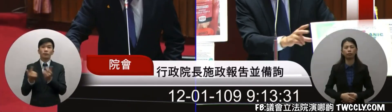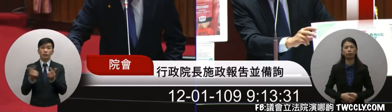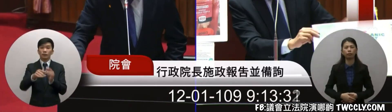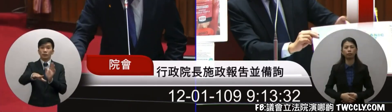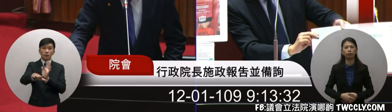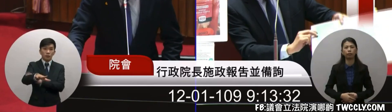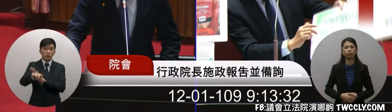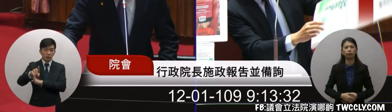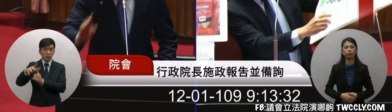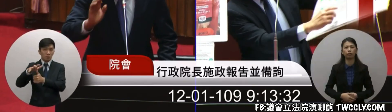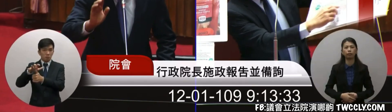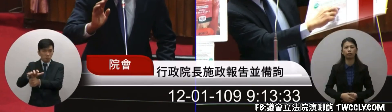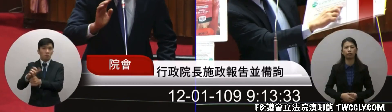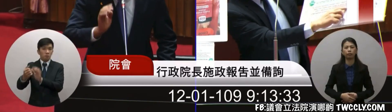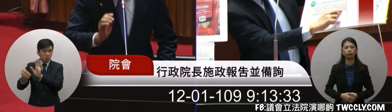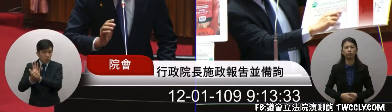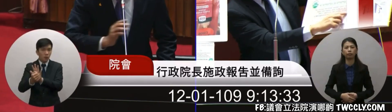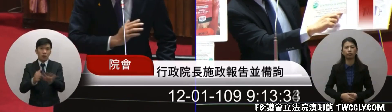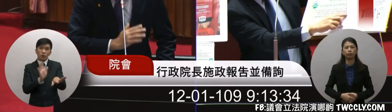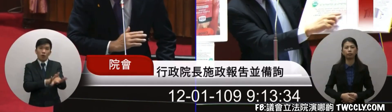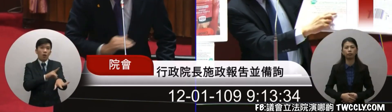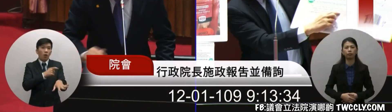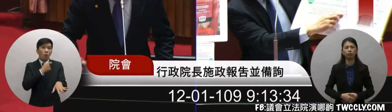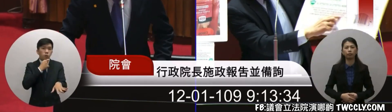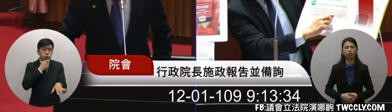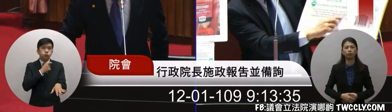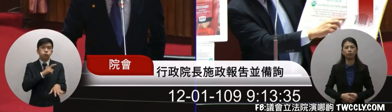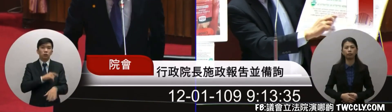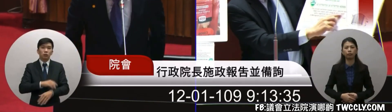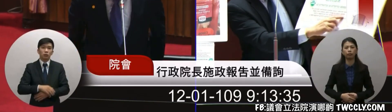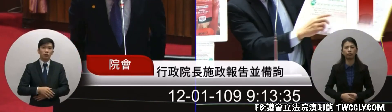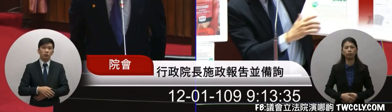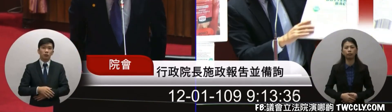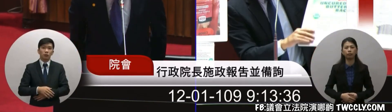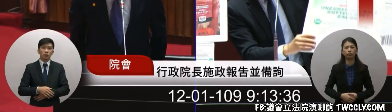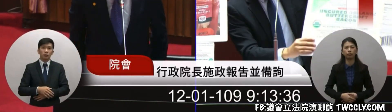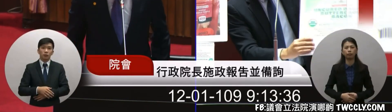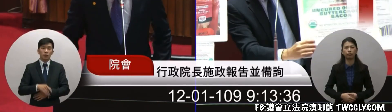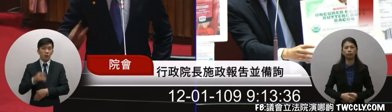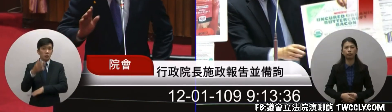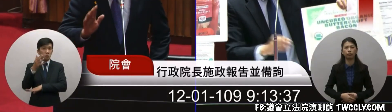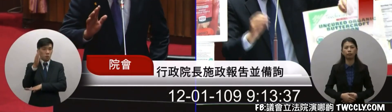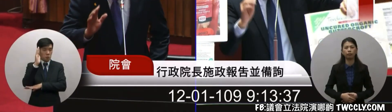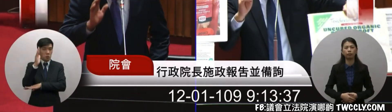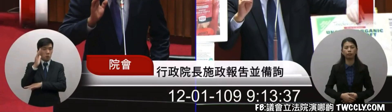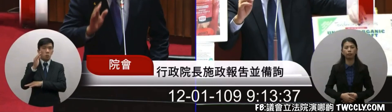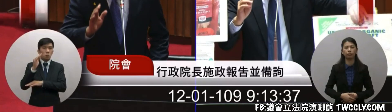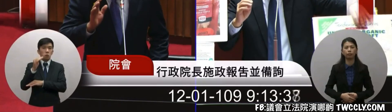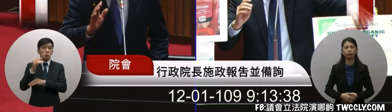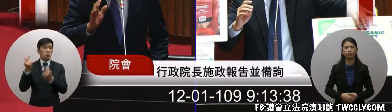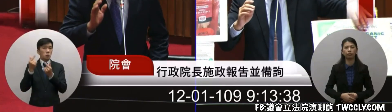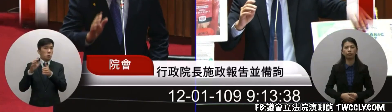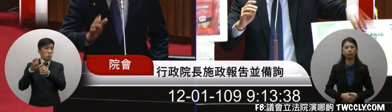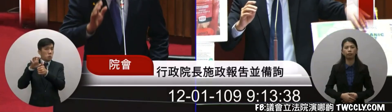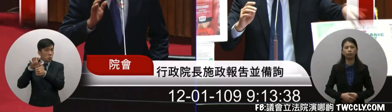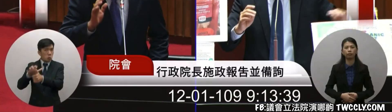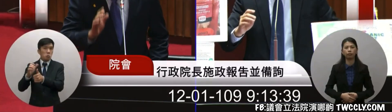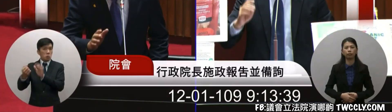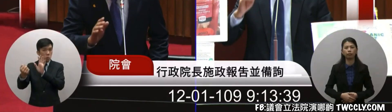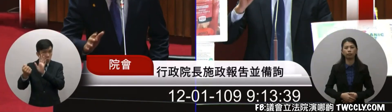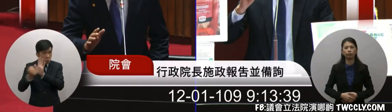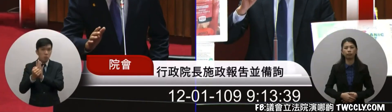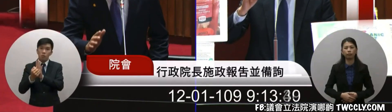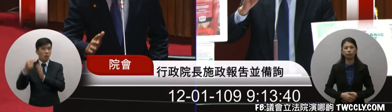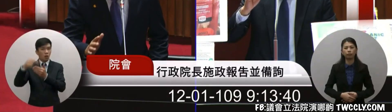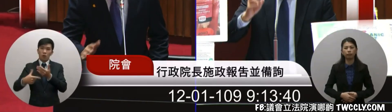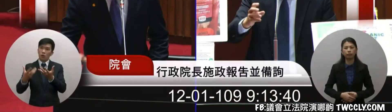是强制标示。 美国他这边也有， 所以就我院长讲，这是一个市场机制。美国没有强制标示莱